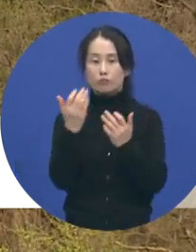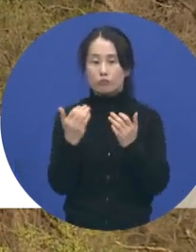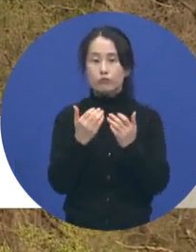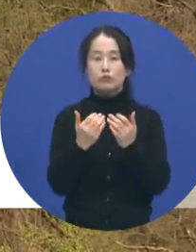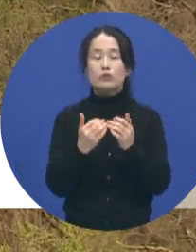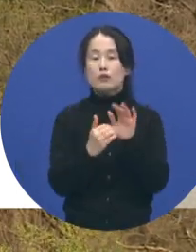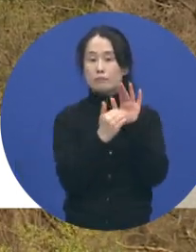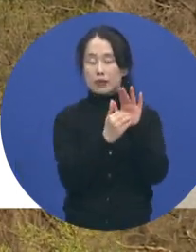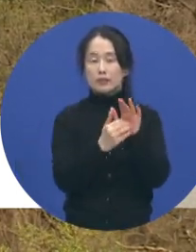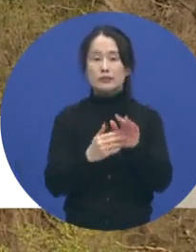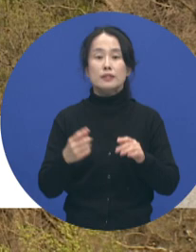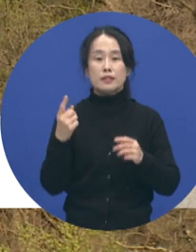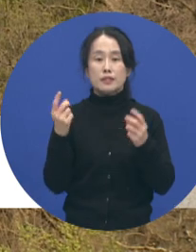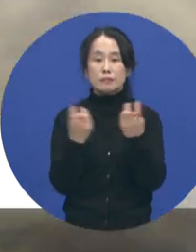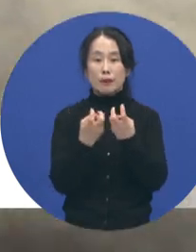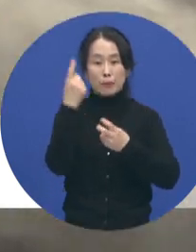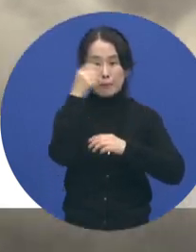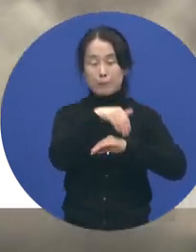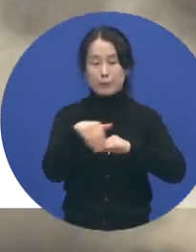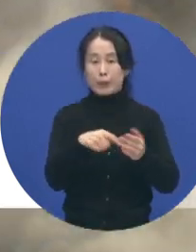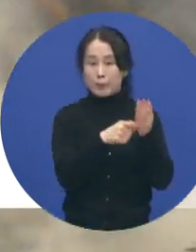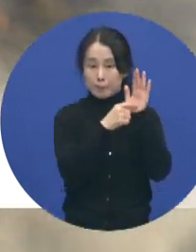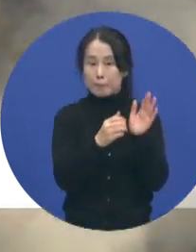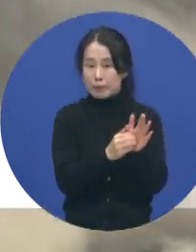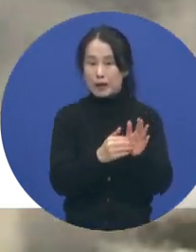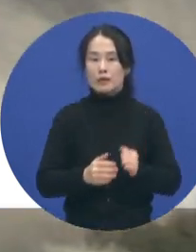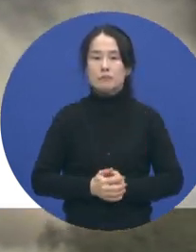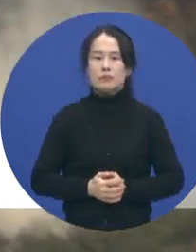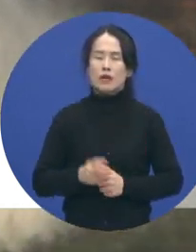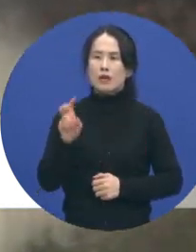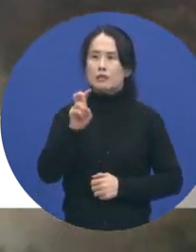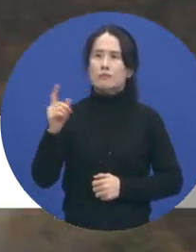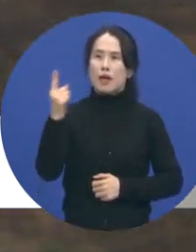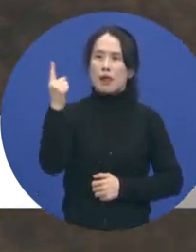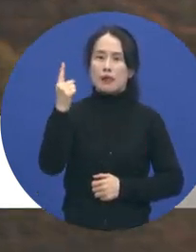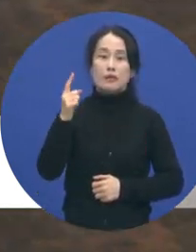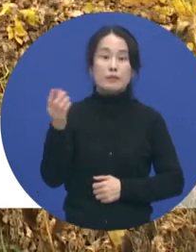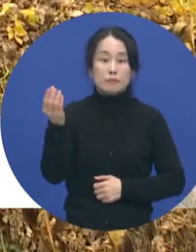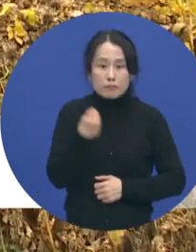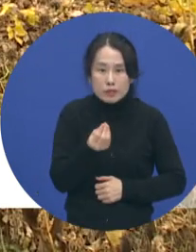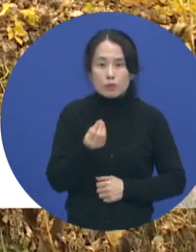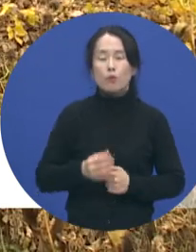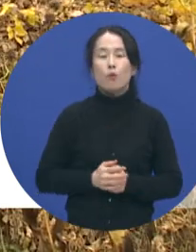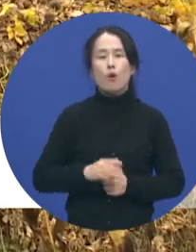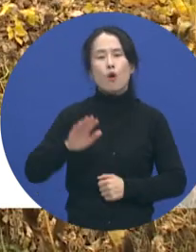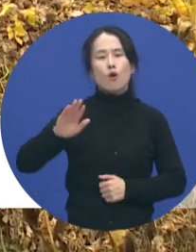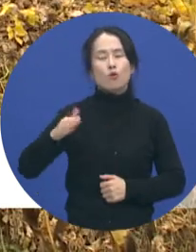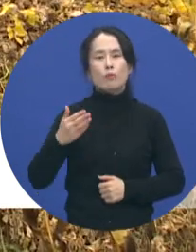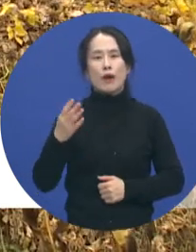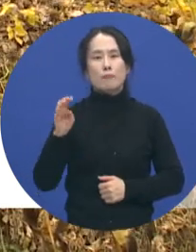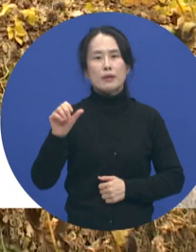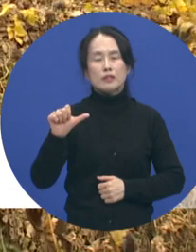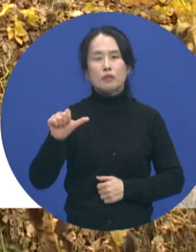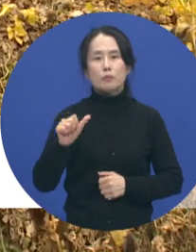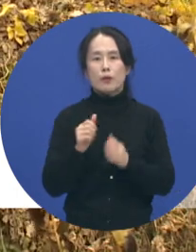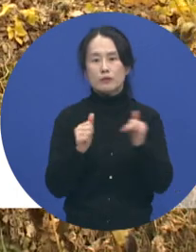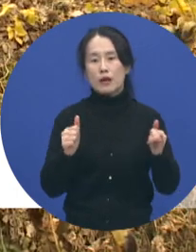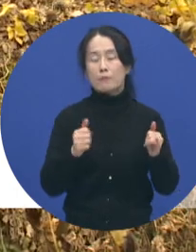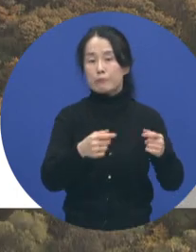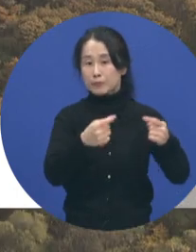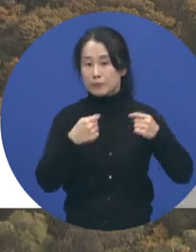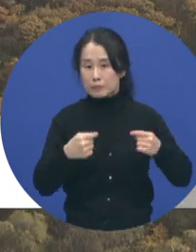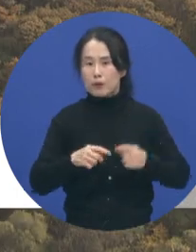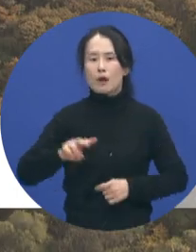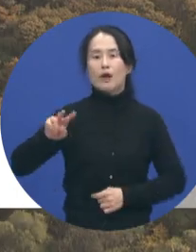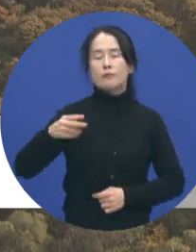종합 대책을 발표했습니다 경기도가 산불진화헬기 20대 임차 산불 전문 예방 진화대 945명 운영